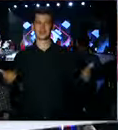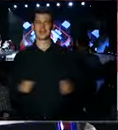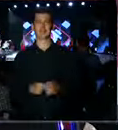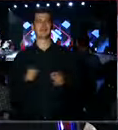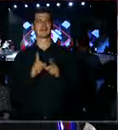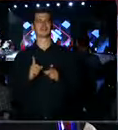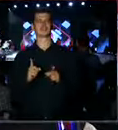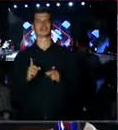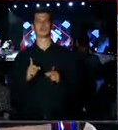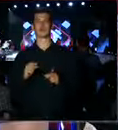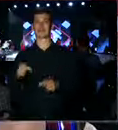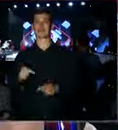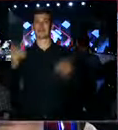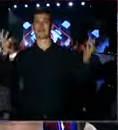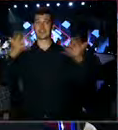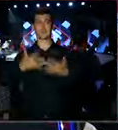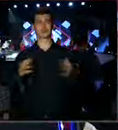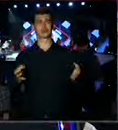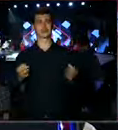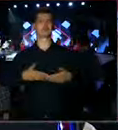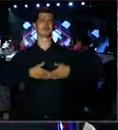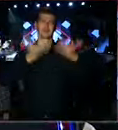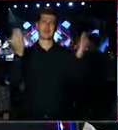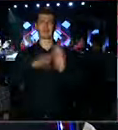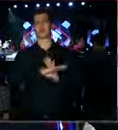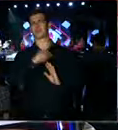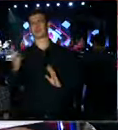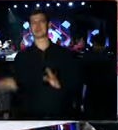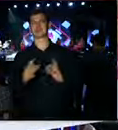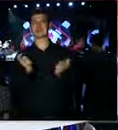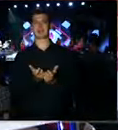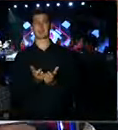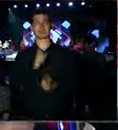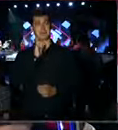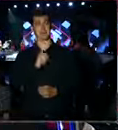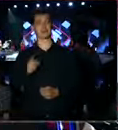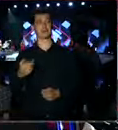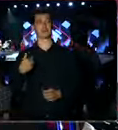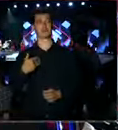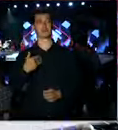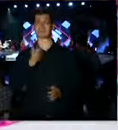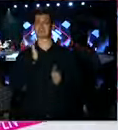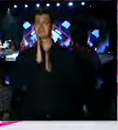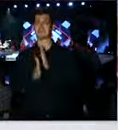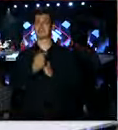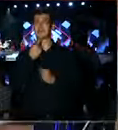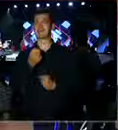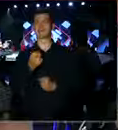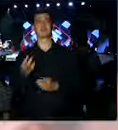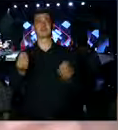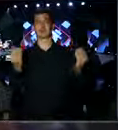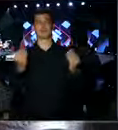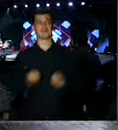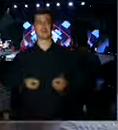Tutaj ten wieczór, znaczy dzień, który miałyśmy spędzić, to było po prostu coś fantastycznego.